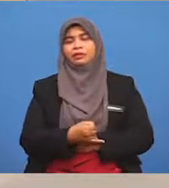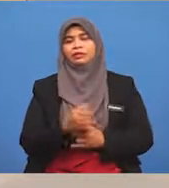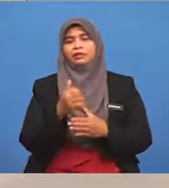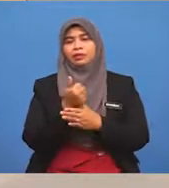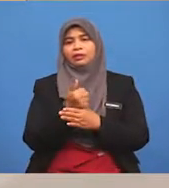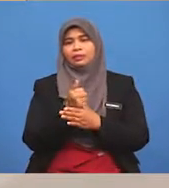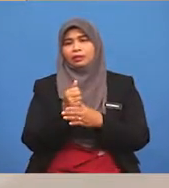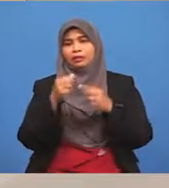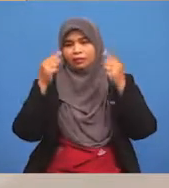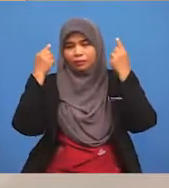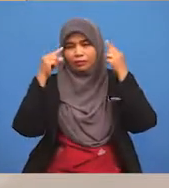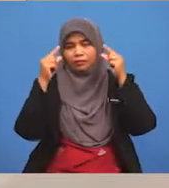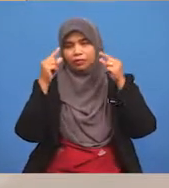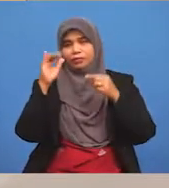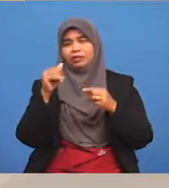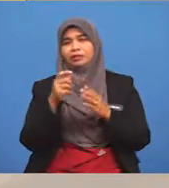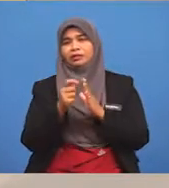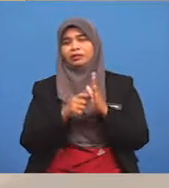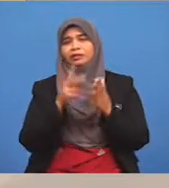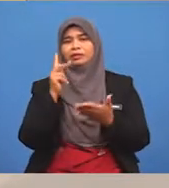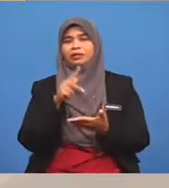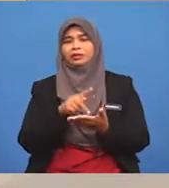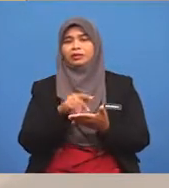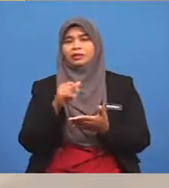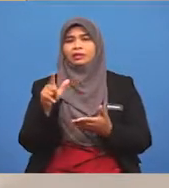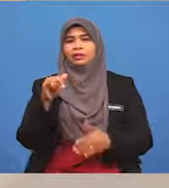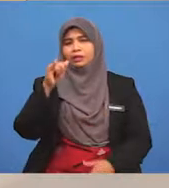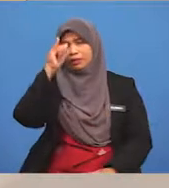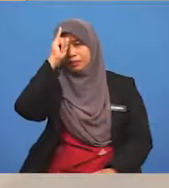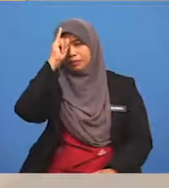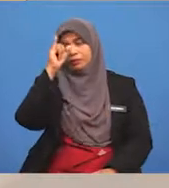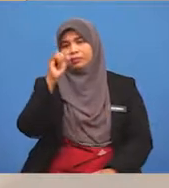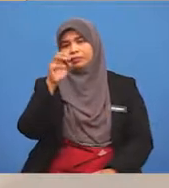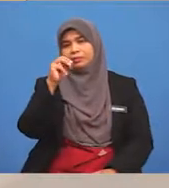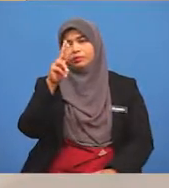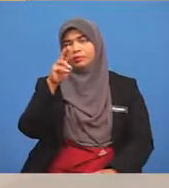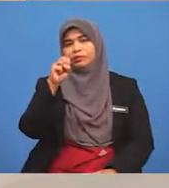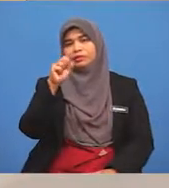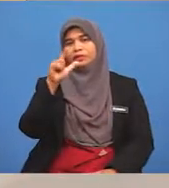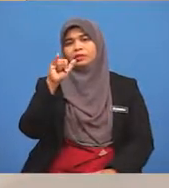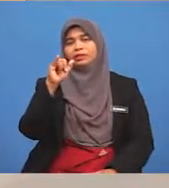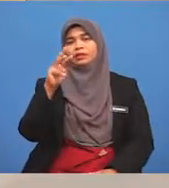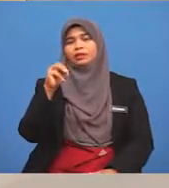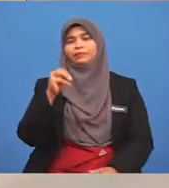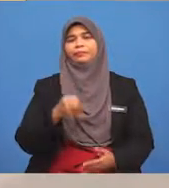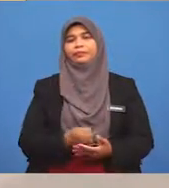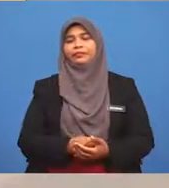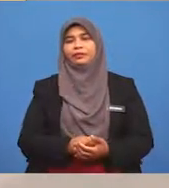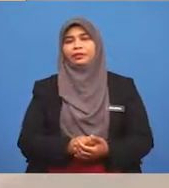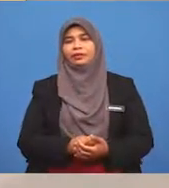Antara guru beliau yang terkenal ialah Imam Muslim bin Ibrahim dan Sulaiman bin Harb.